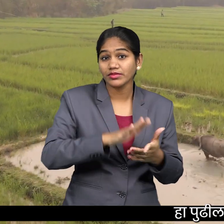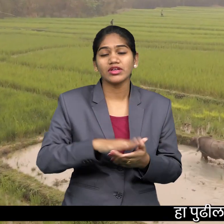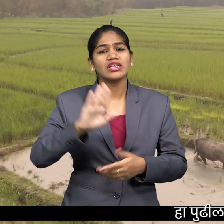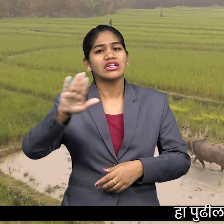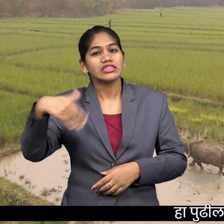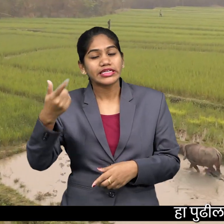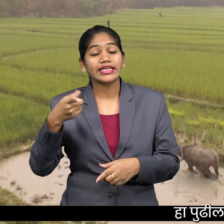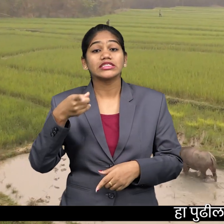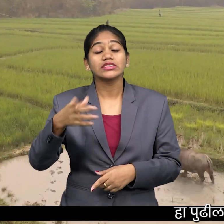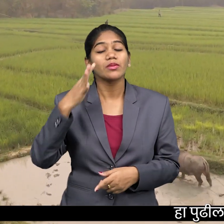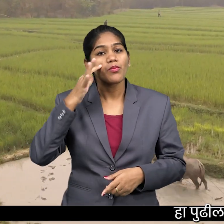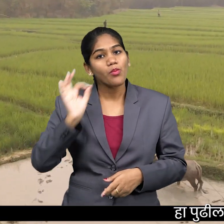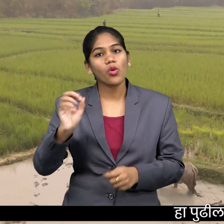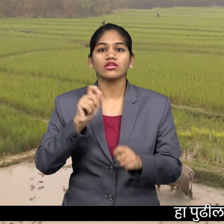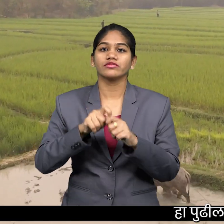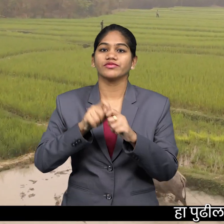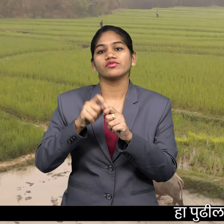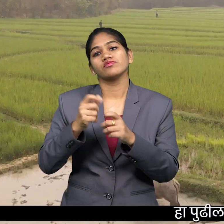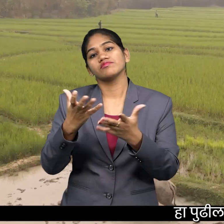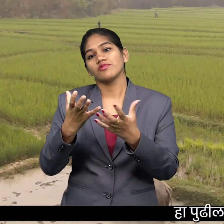हा पुढील आवश्यक घटक आहे.